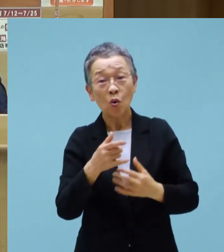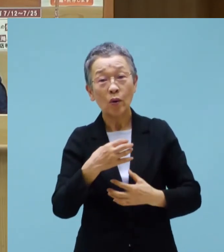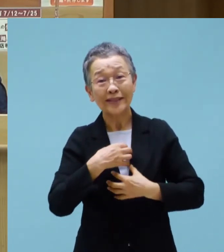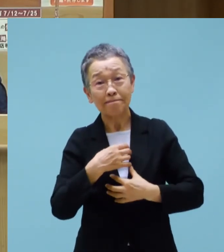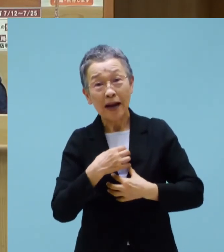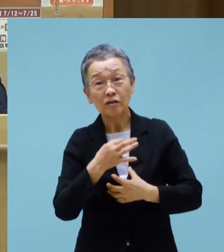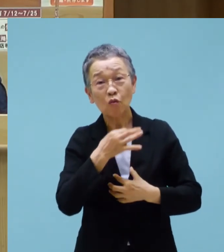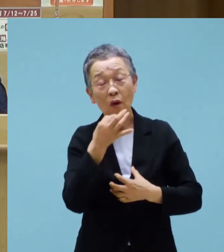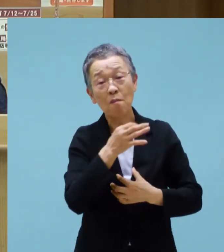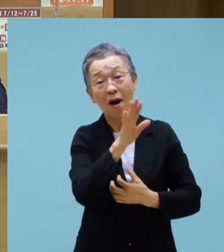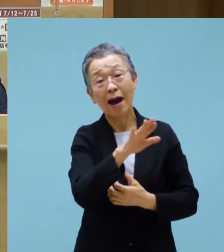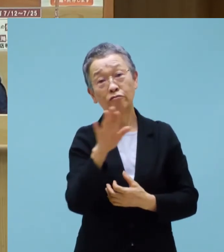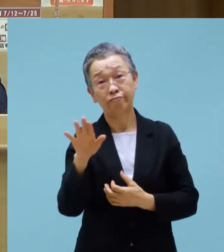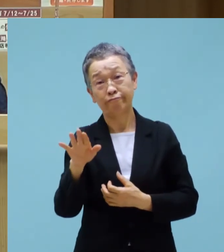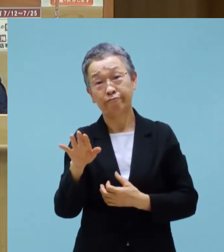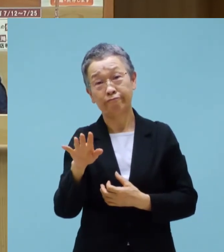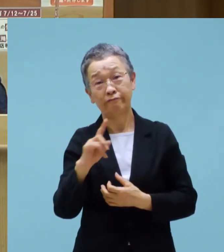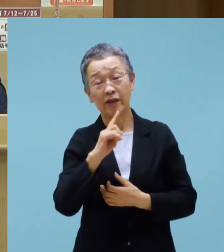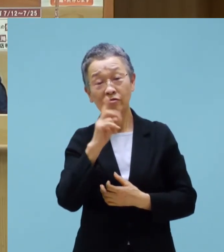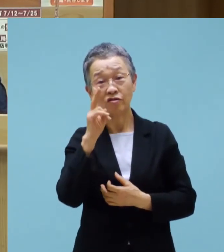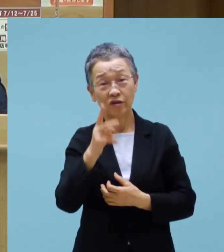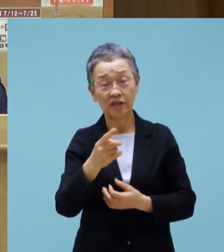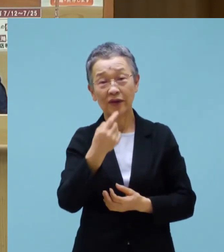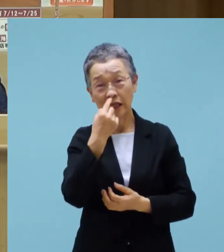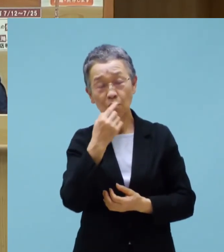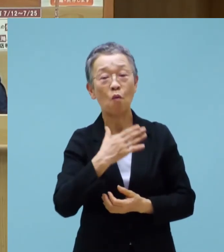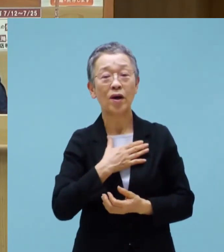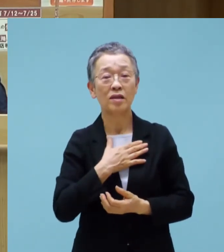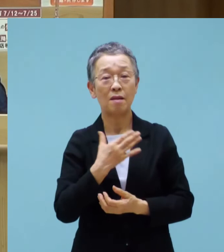るというふうに承知してます。